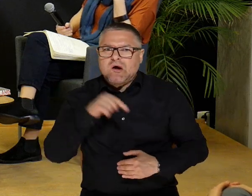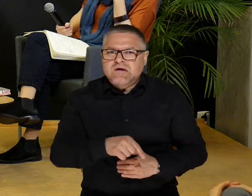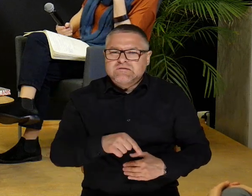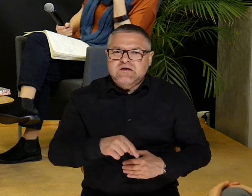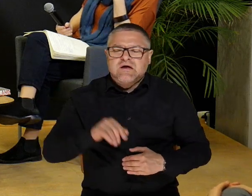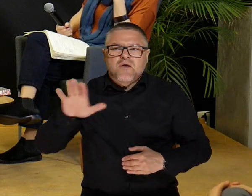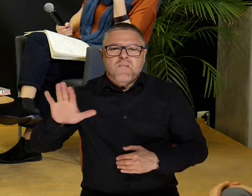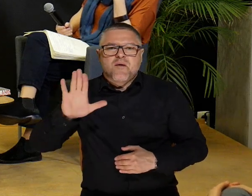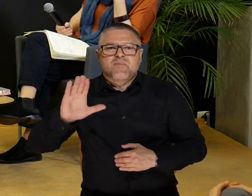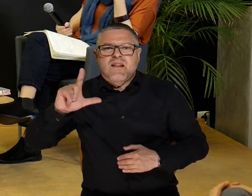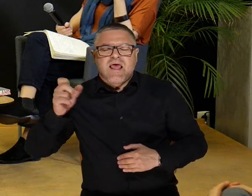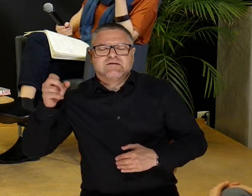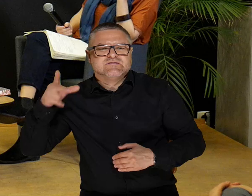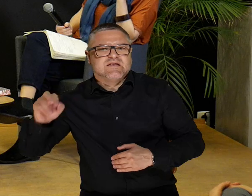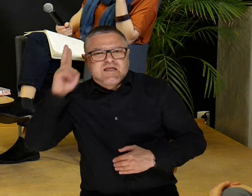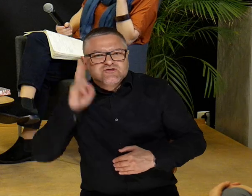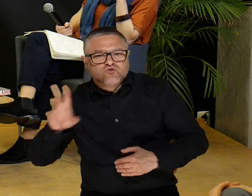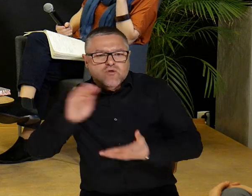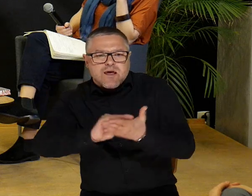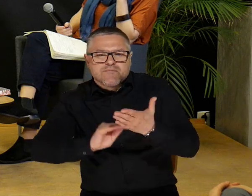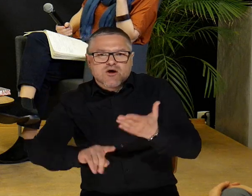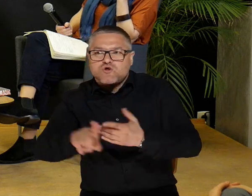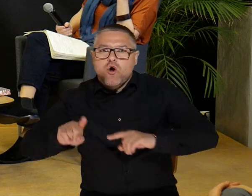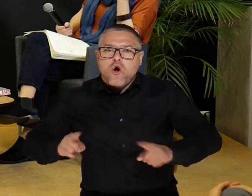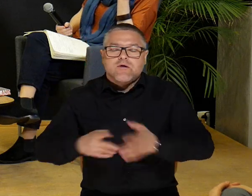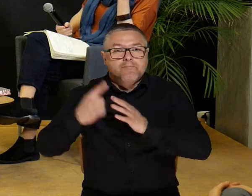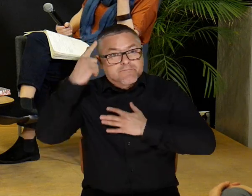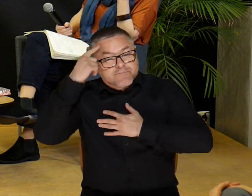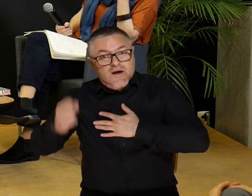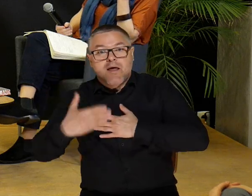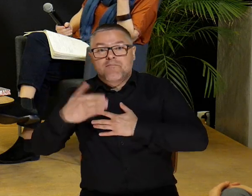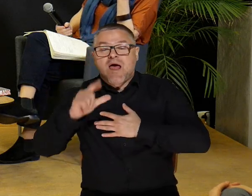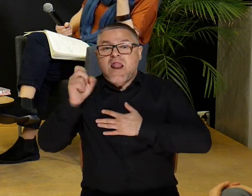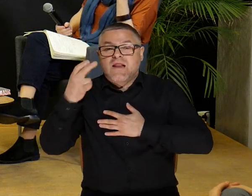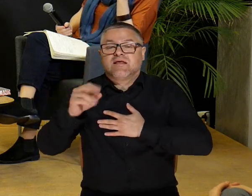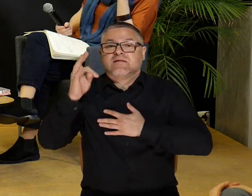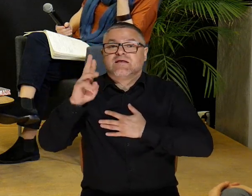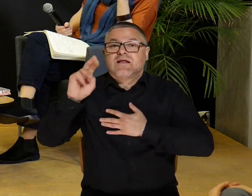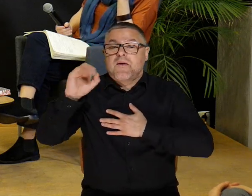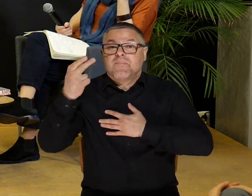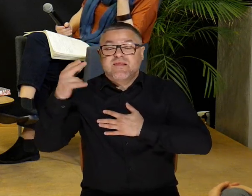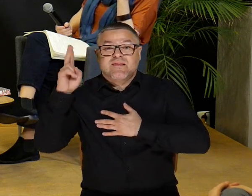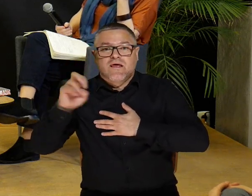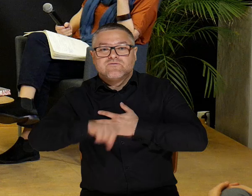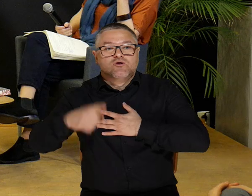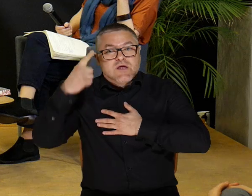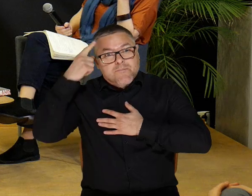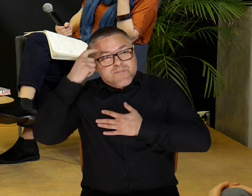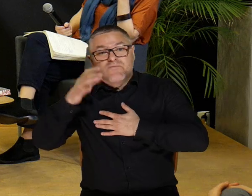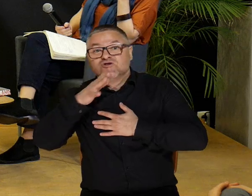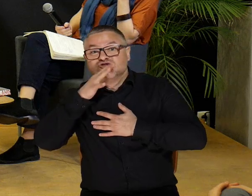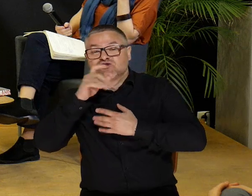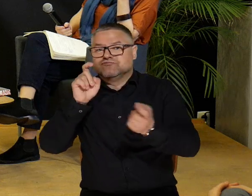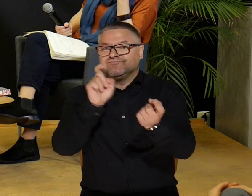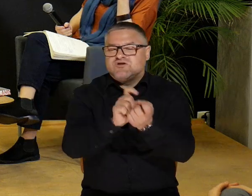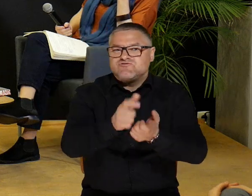Instytutu Pileckiego, skoro wiem, że Instytut Pileckiego organizuje upamiętnienie Jana Maletki w Treblince, które ewidentnie jest wymierzone w pamięć żydowską